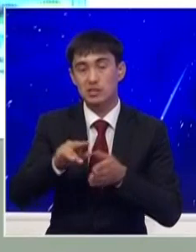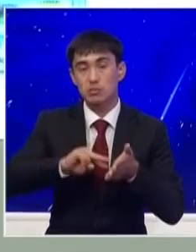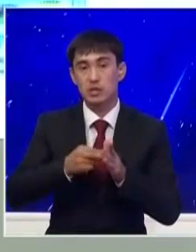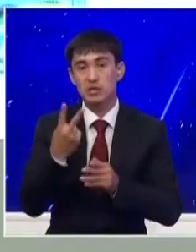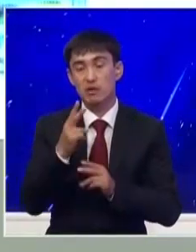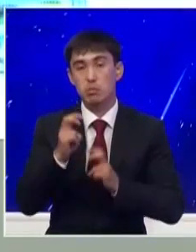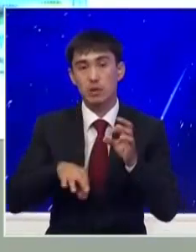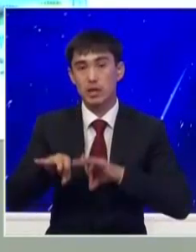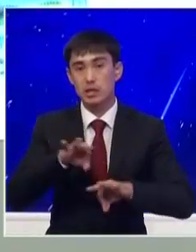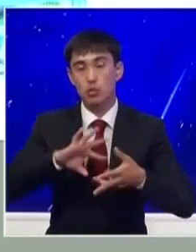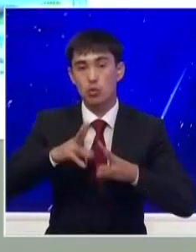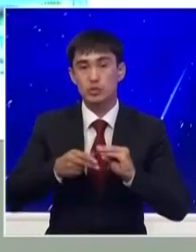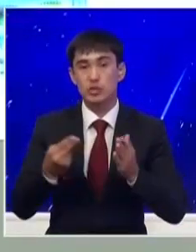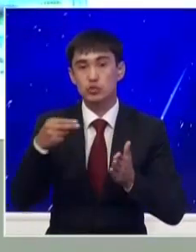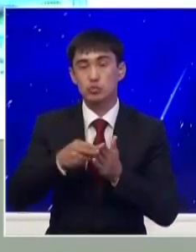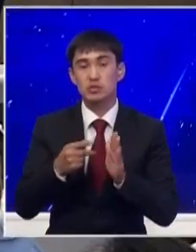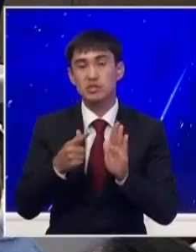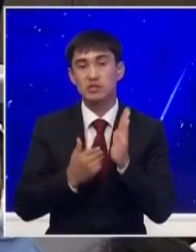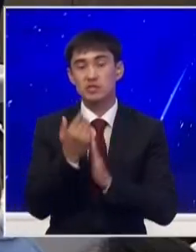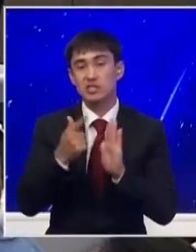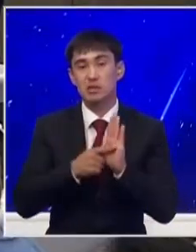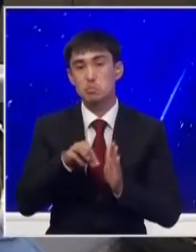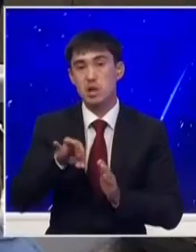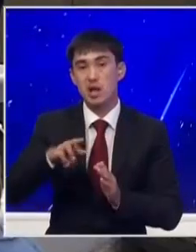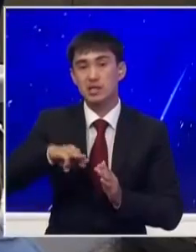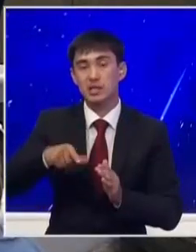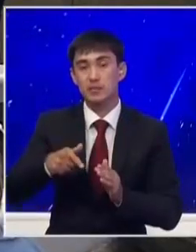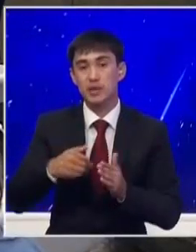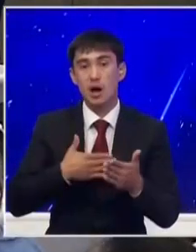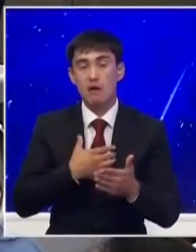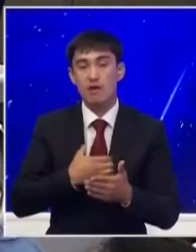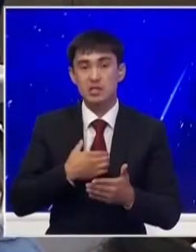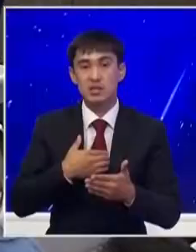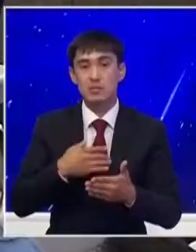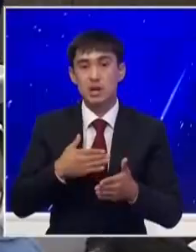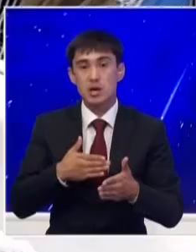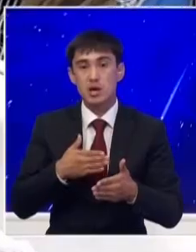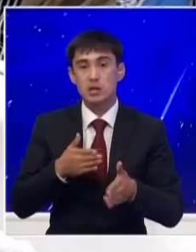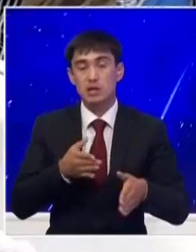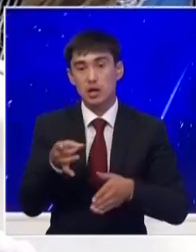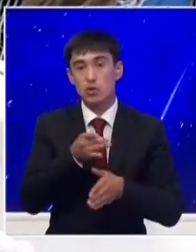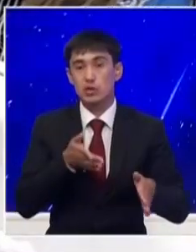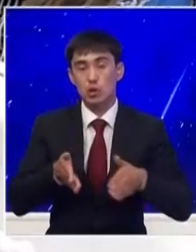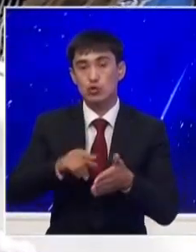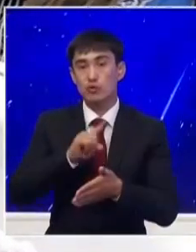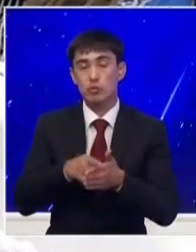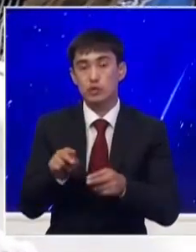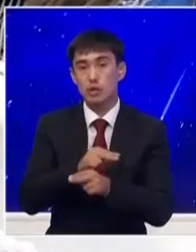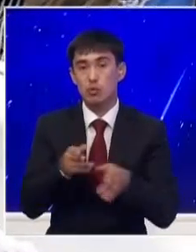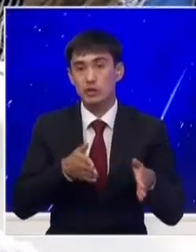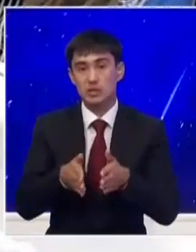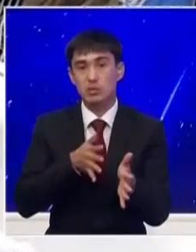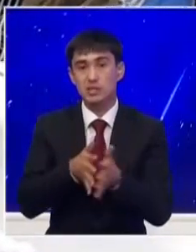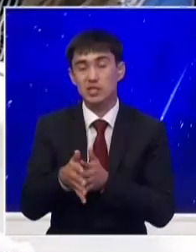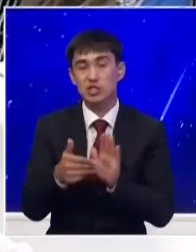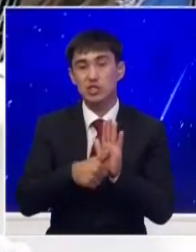еще двух проектов на общую сумму свыше 7 миллиардов тенге. Актуальным для района остается дорожный вопрос. Так, на ремонт трасс было